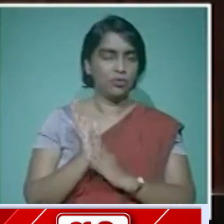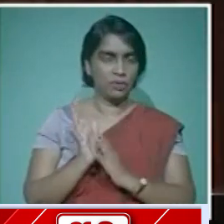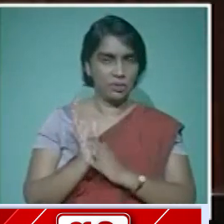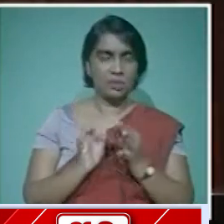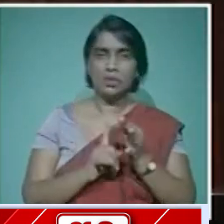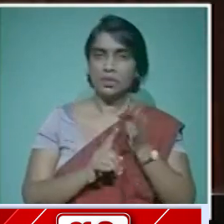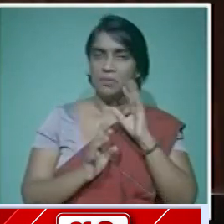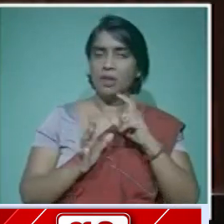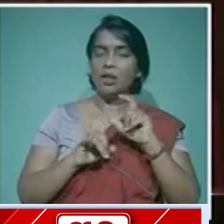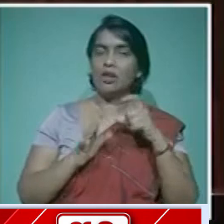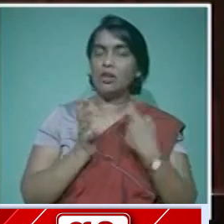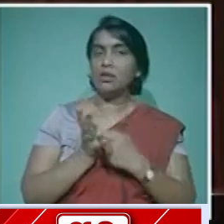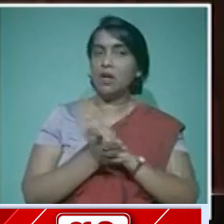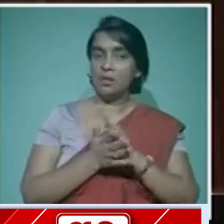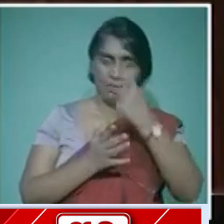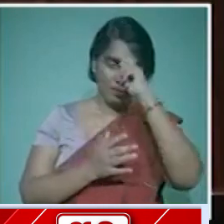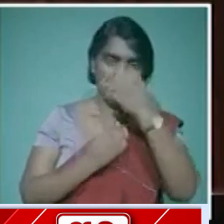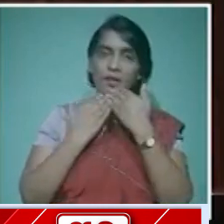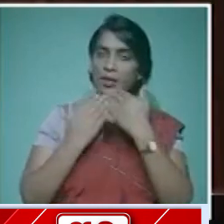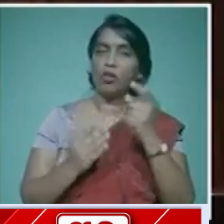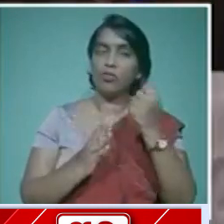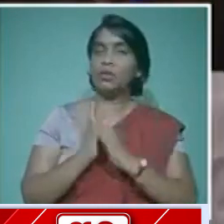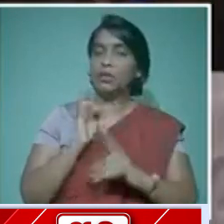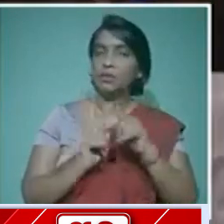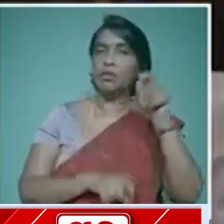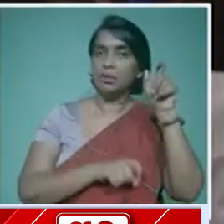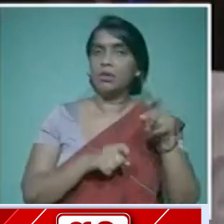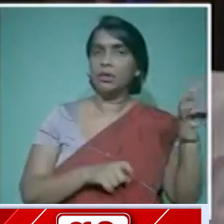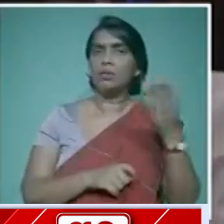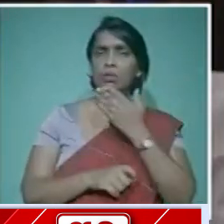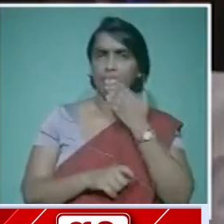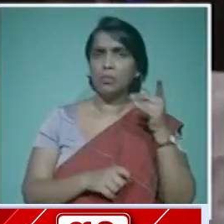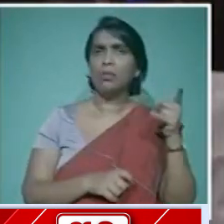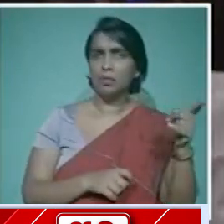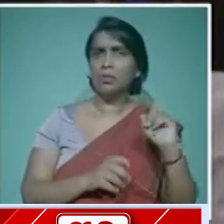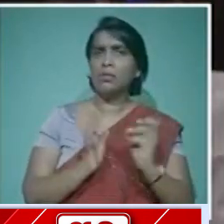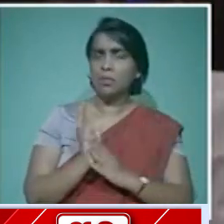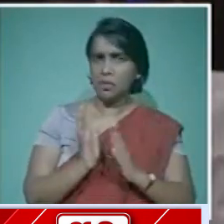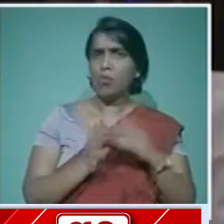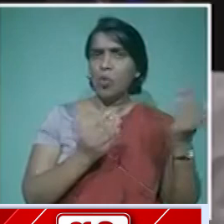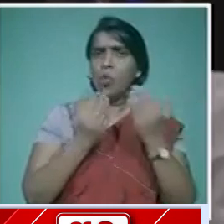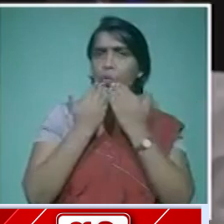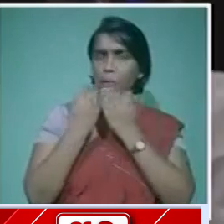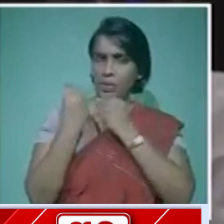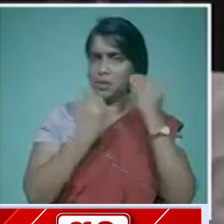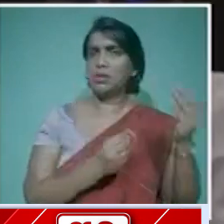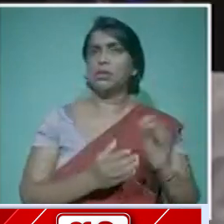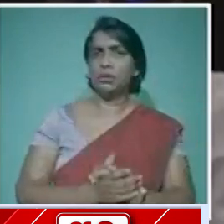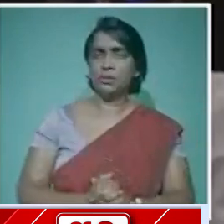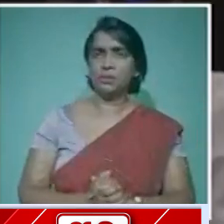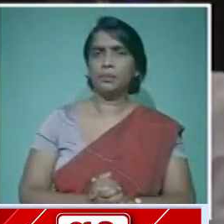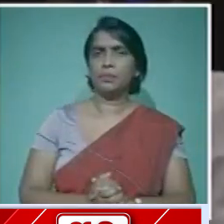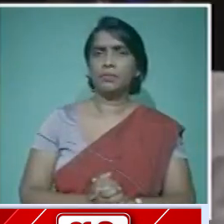සභාපති ආචාර්ය හරිසිල මහතුමාට මුදල් අමාත්‍යාංශ නිලධාරින්ට පුළුවන් ඔබතුමාට ඒ කාර්ක සභාවේදීම ඔය උපදෙස් දෙන්න.